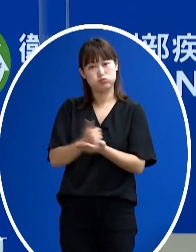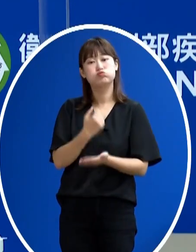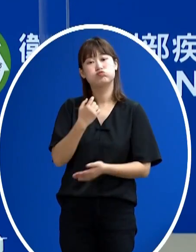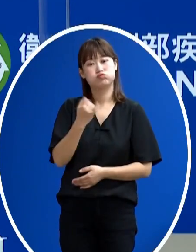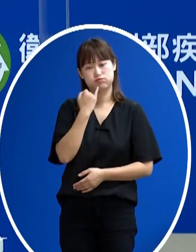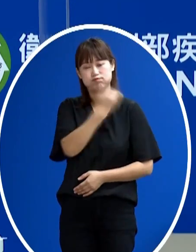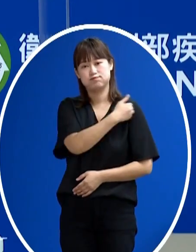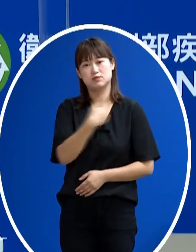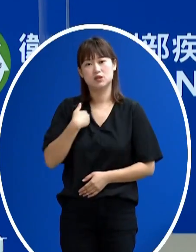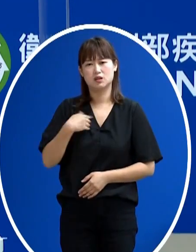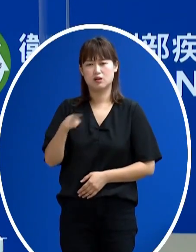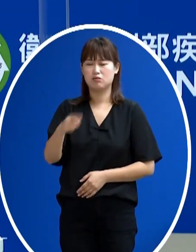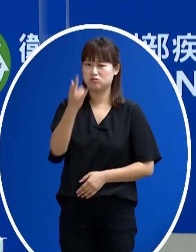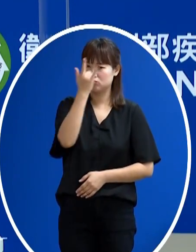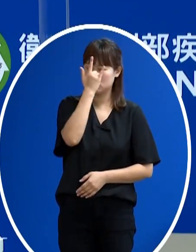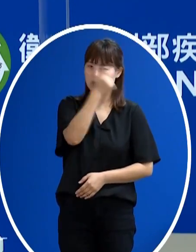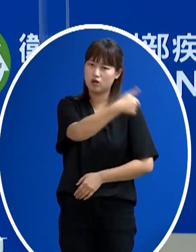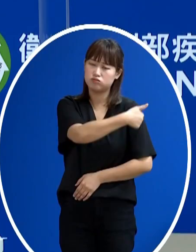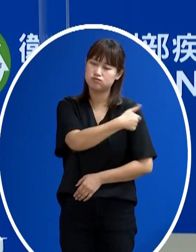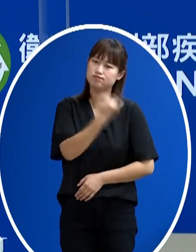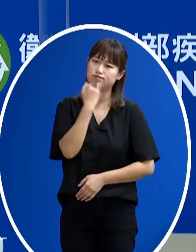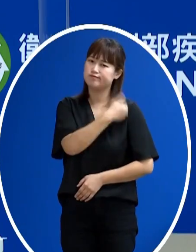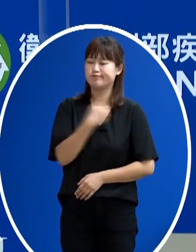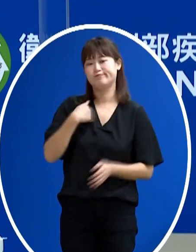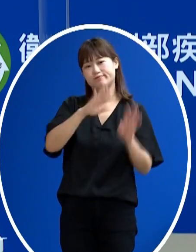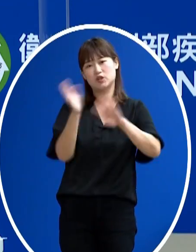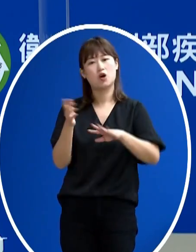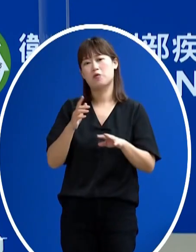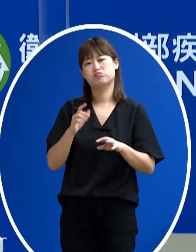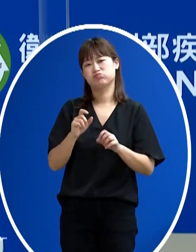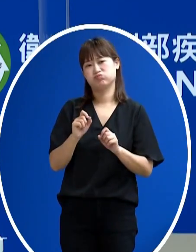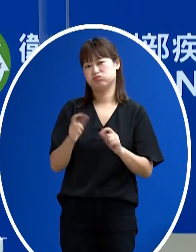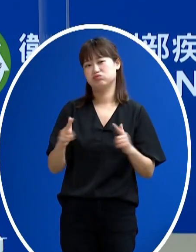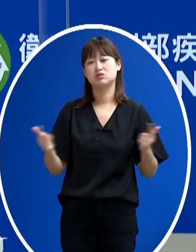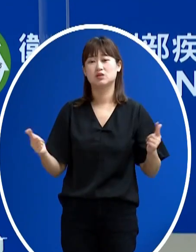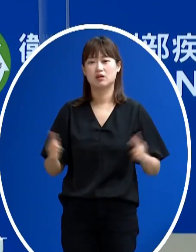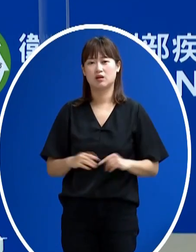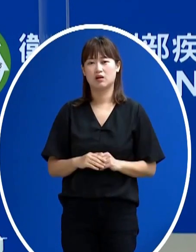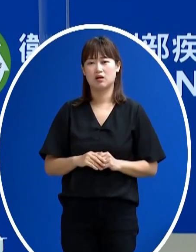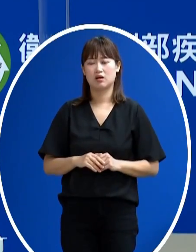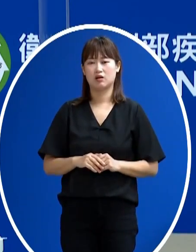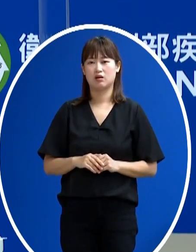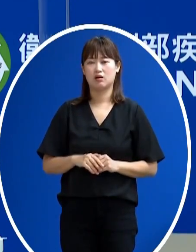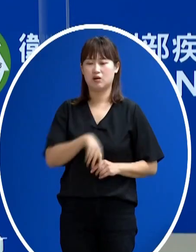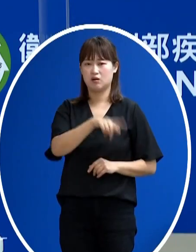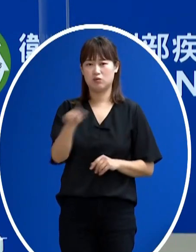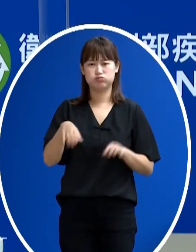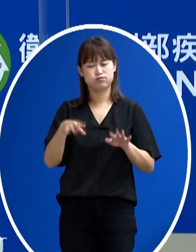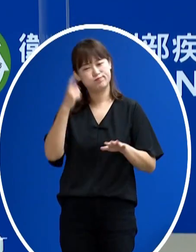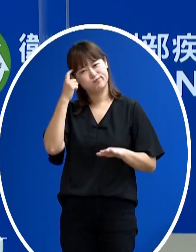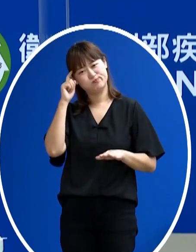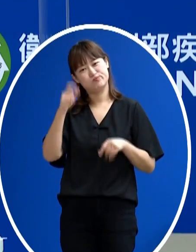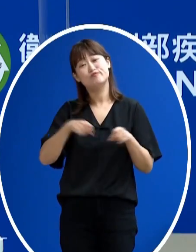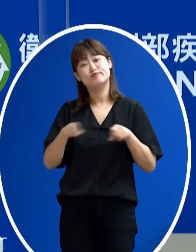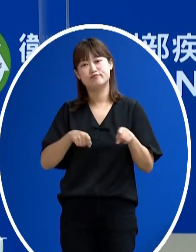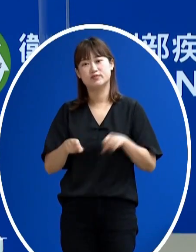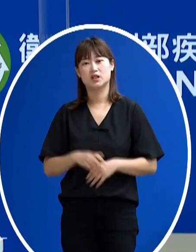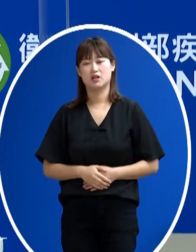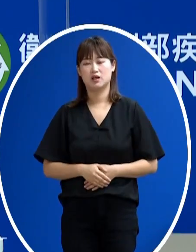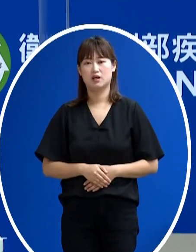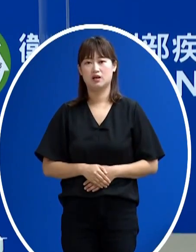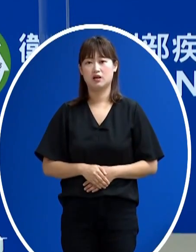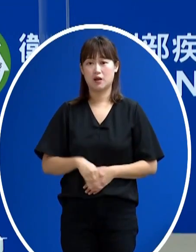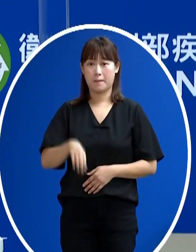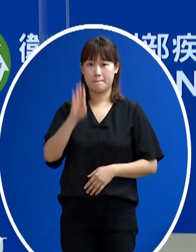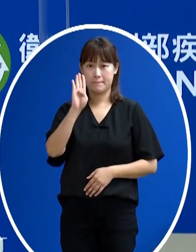能又是不一样的状态哈。那这个所以有关是不是不列在其人，因为像那个第二季 BNT